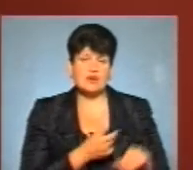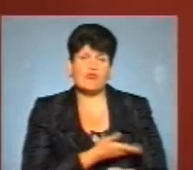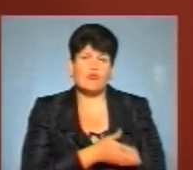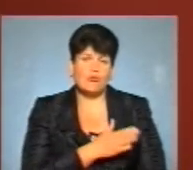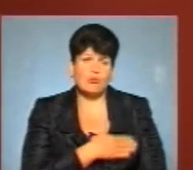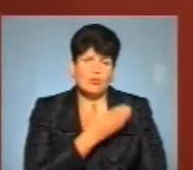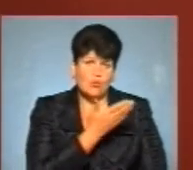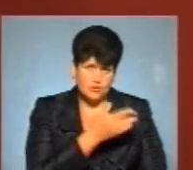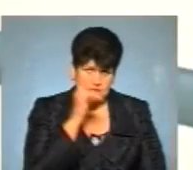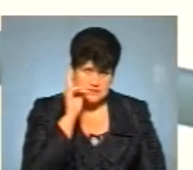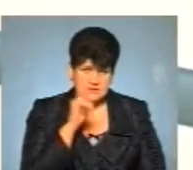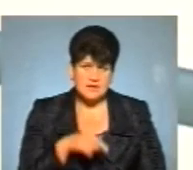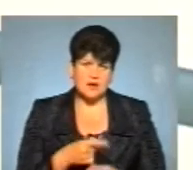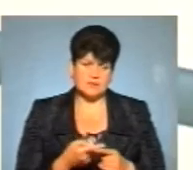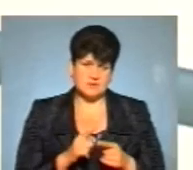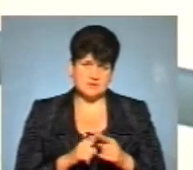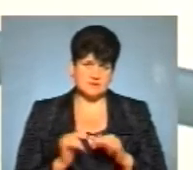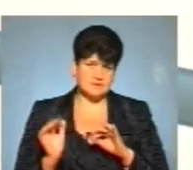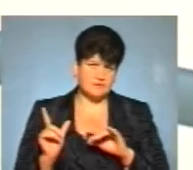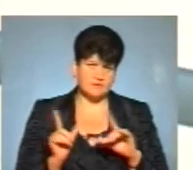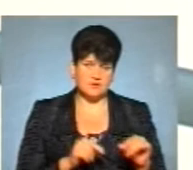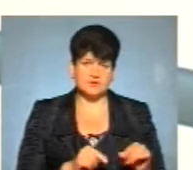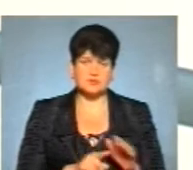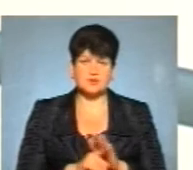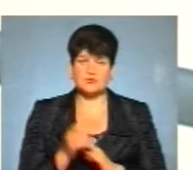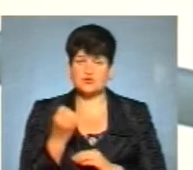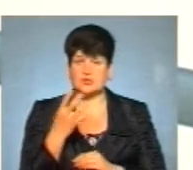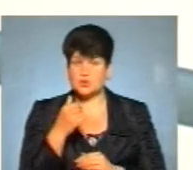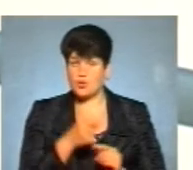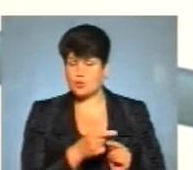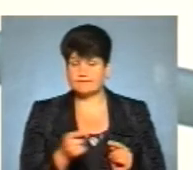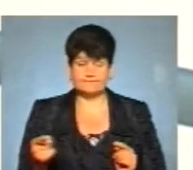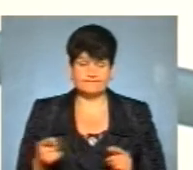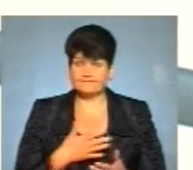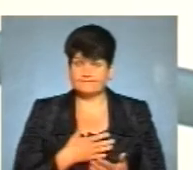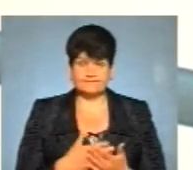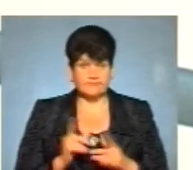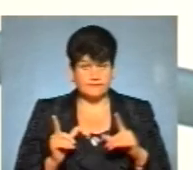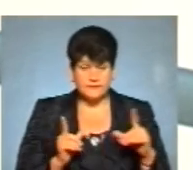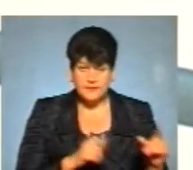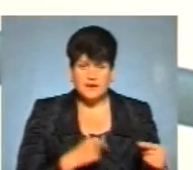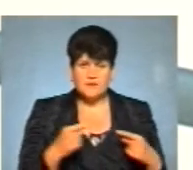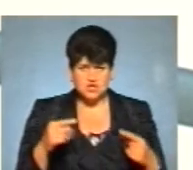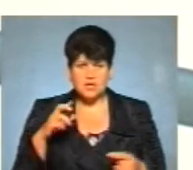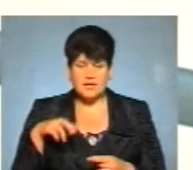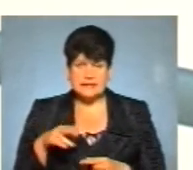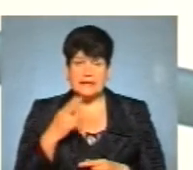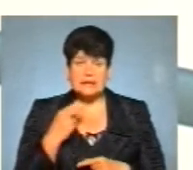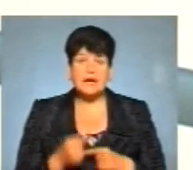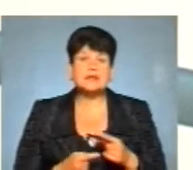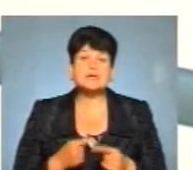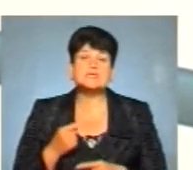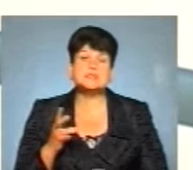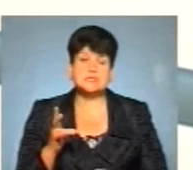Польщі, знаємо цю хвилю міграції, яка почалася з 2014 року активно, і в інші країни, то традиційно